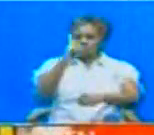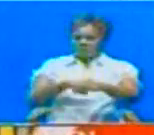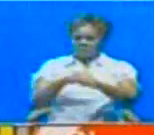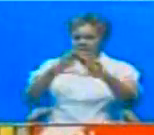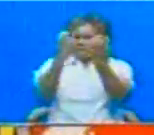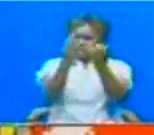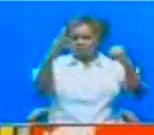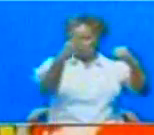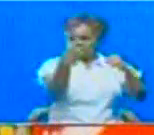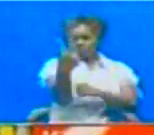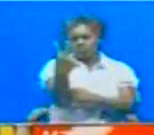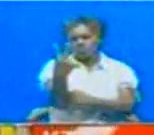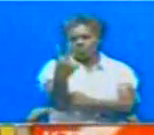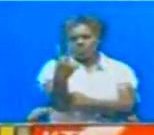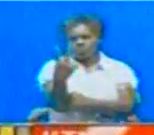pili.